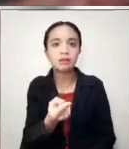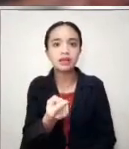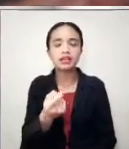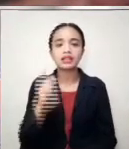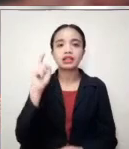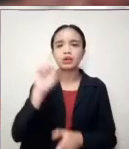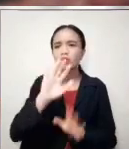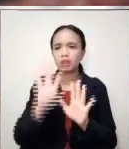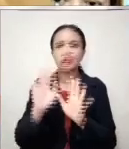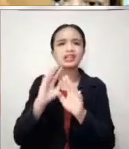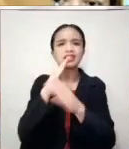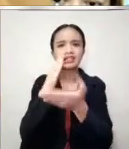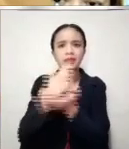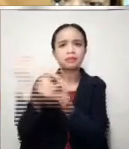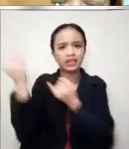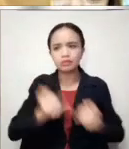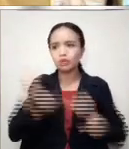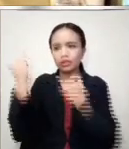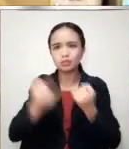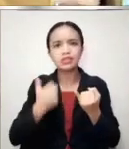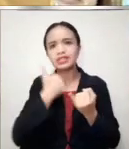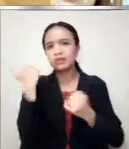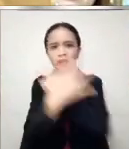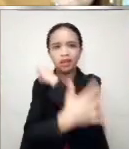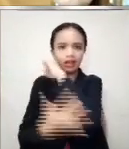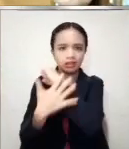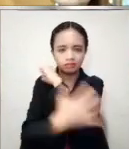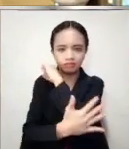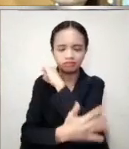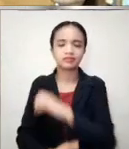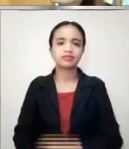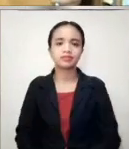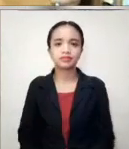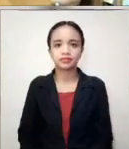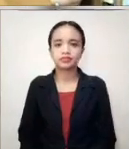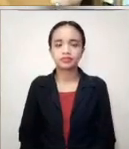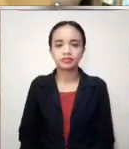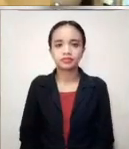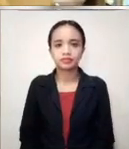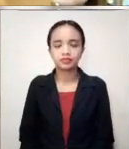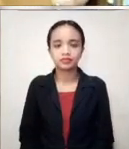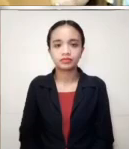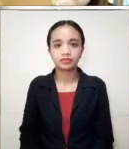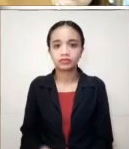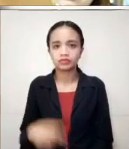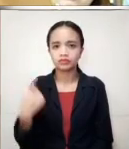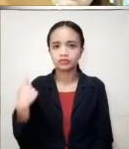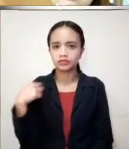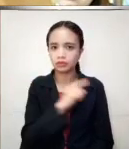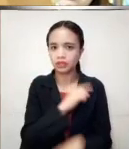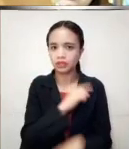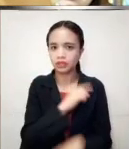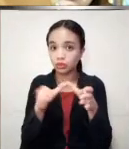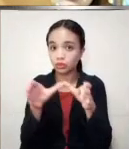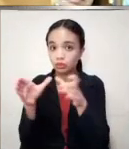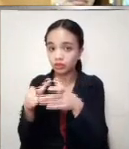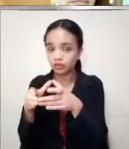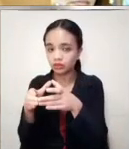mula sa ibang bansa. Hinihingi ng, ano, no, ng grupo ng mga racer